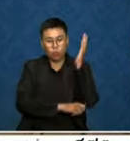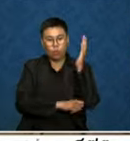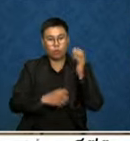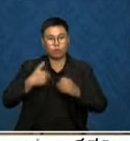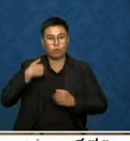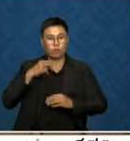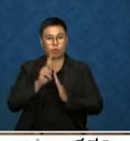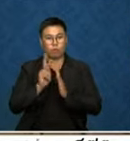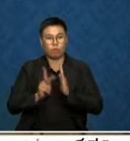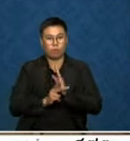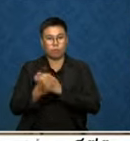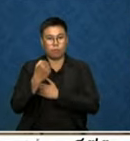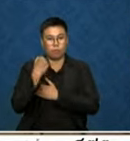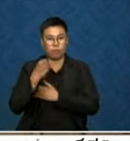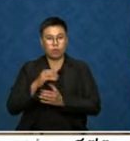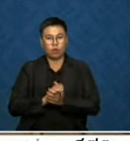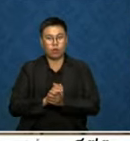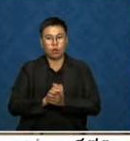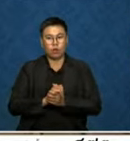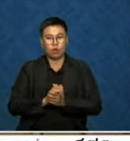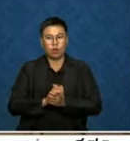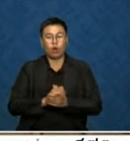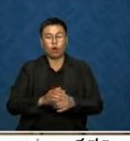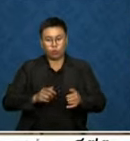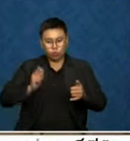ฎหมายเข้มงวดนะครับโทษรุนแรง